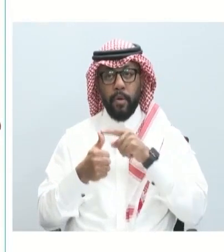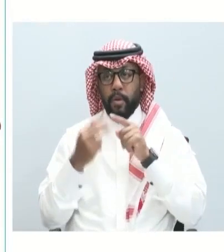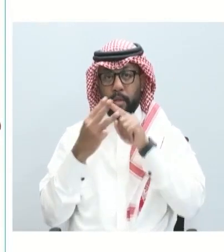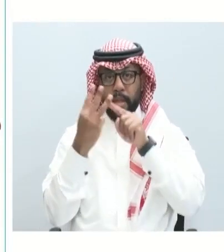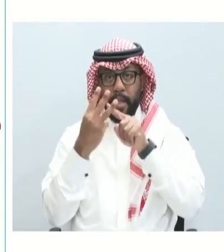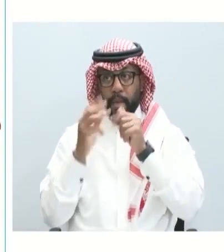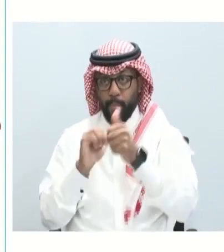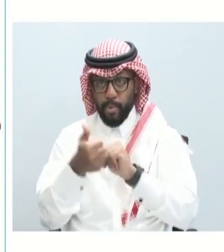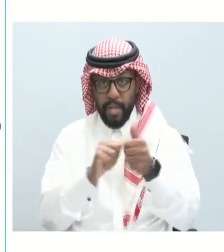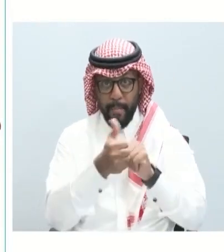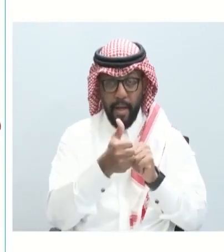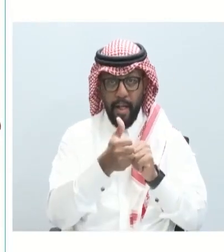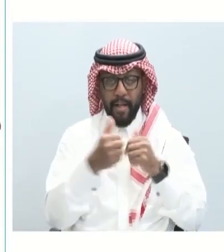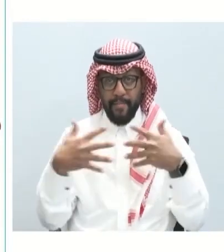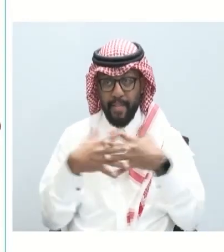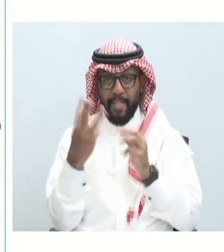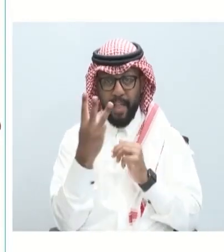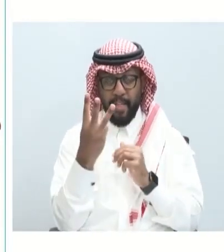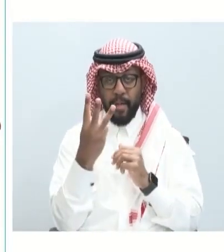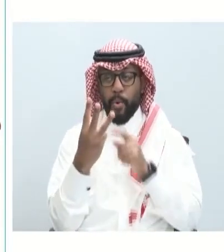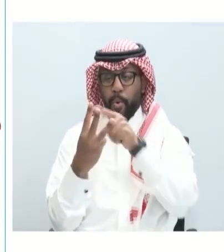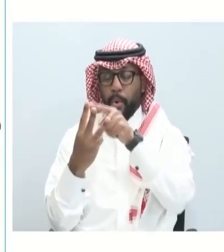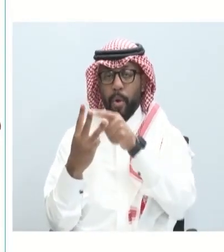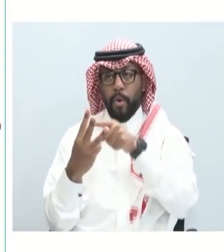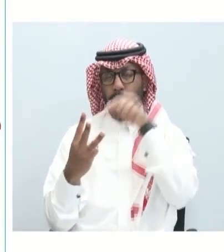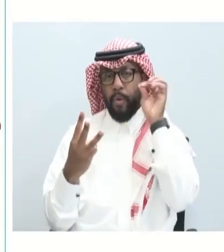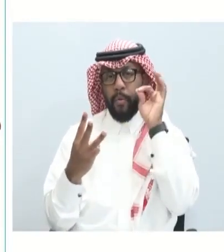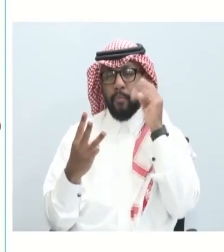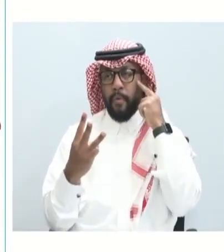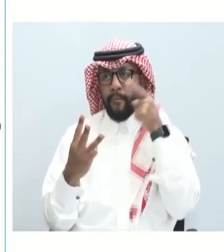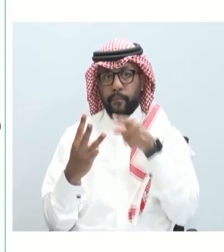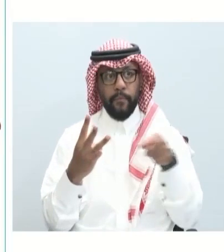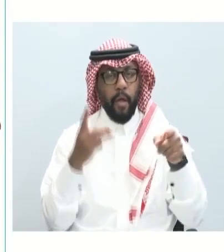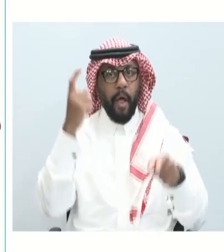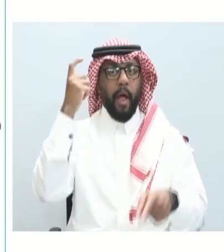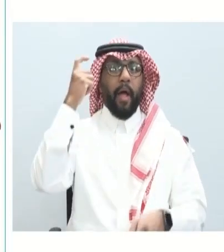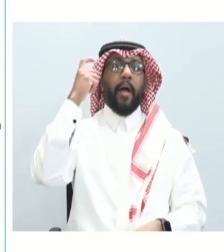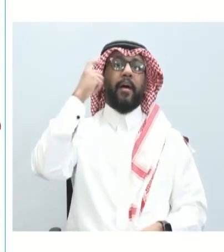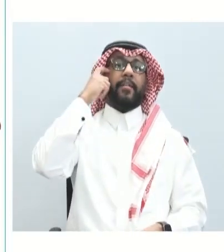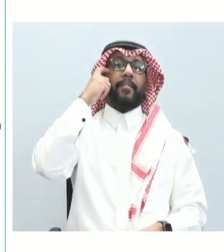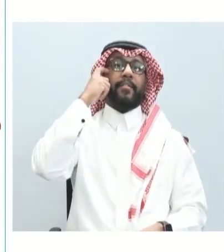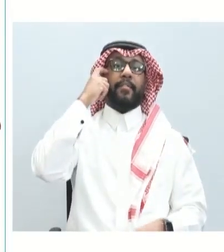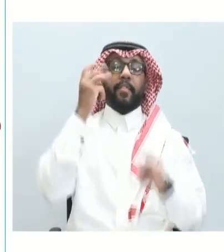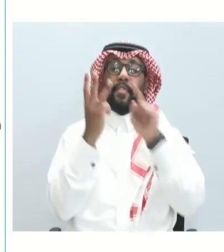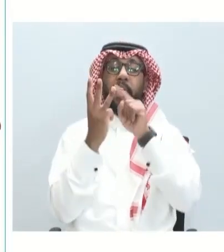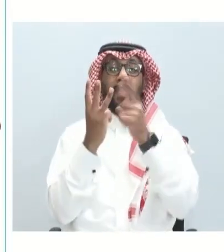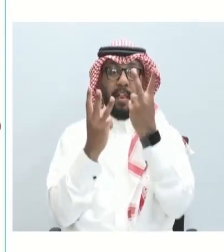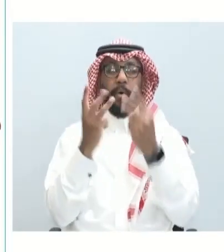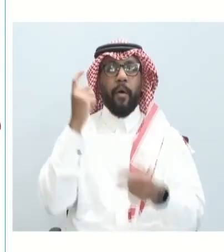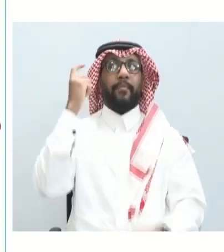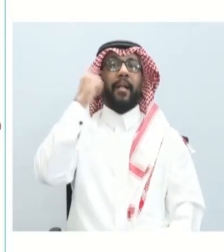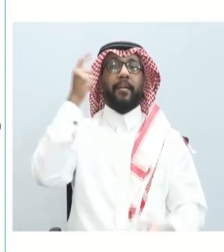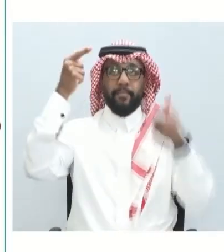دون استخدام الحواس ومن خلال التفكير المنطقي فقط ان يعرف لون القبعه التي وضعت